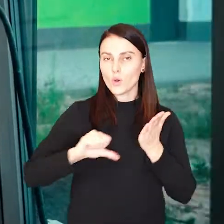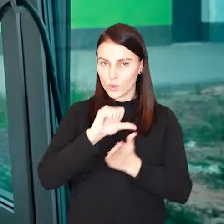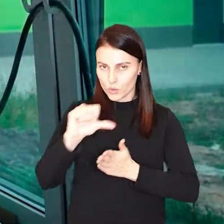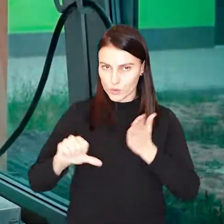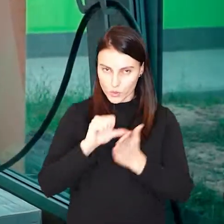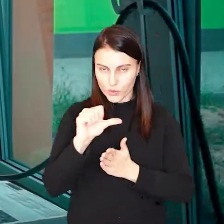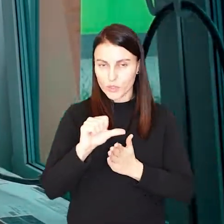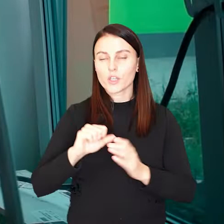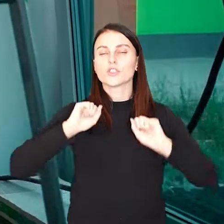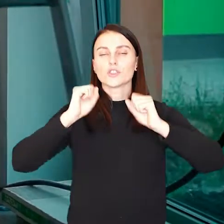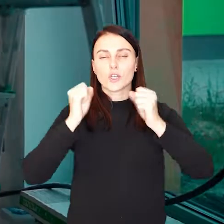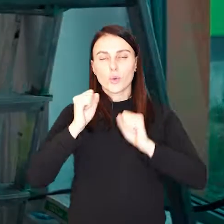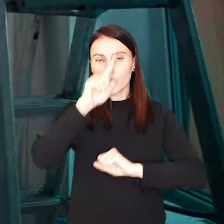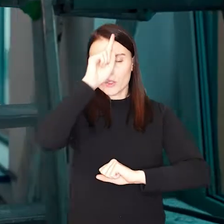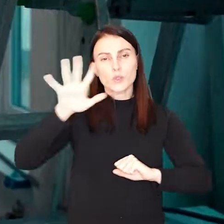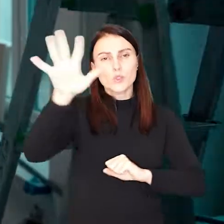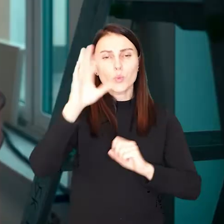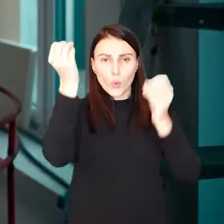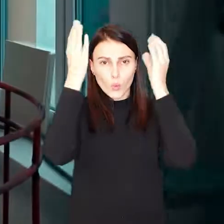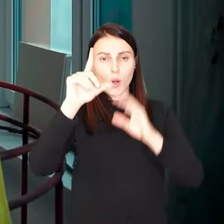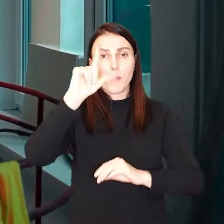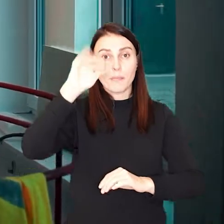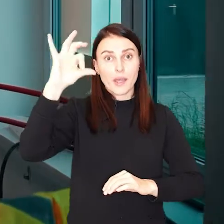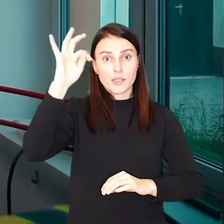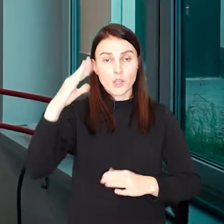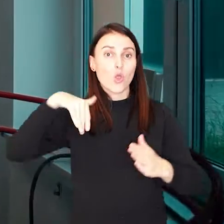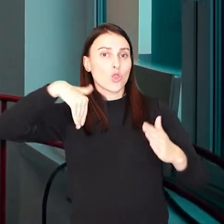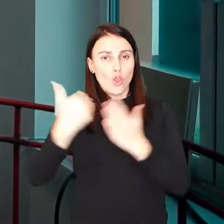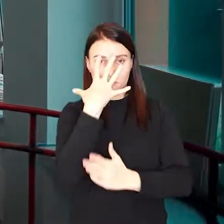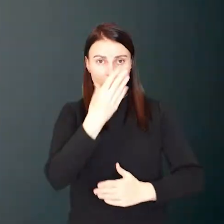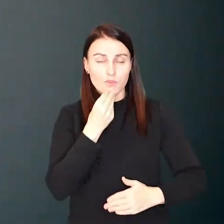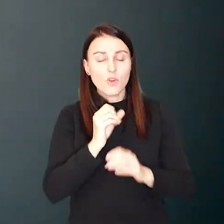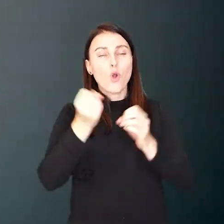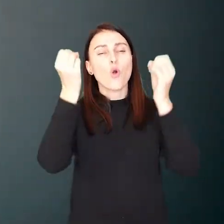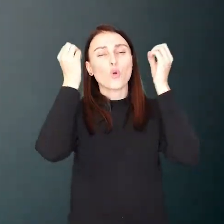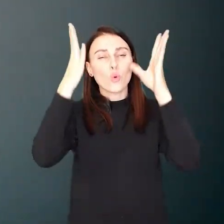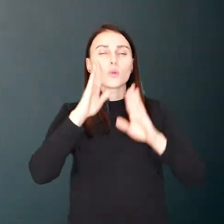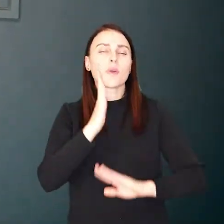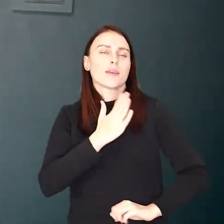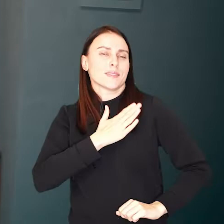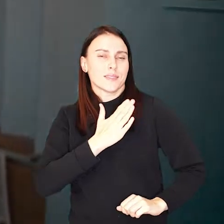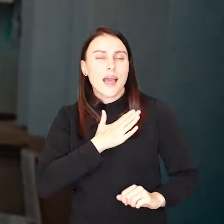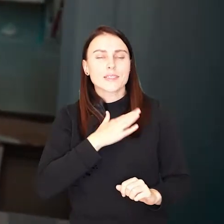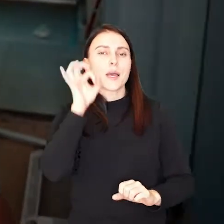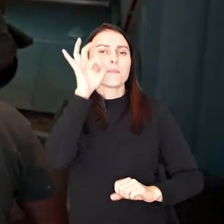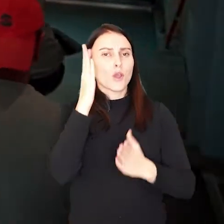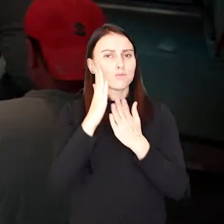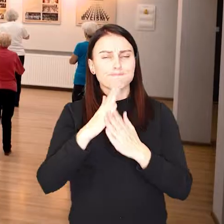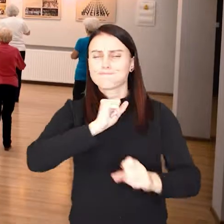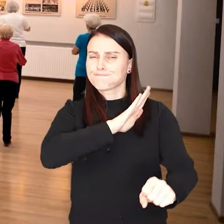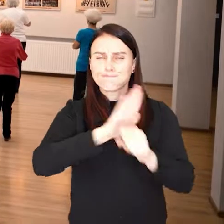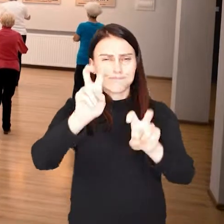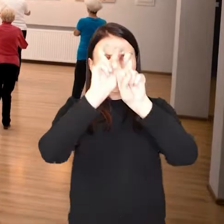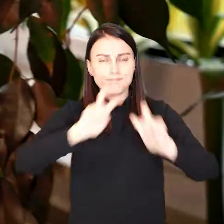Ośrodek Działań Społeczno-Kulturalnych Piast w nowej odsłonie. Kulturalne serce Pilczyc przeszło kapitalny remont.